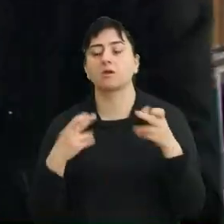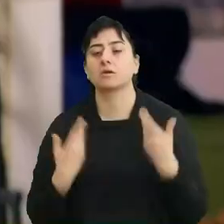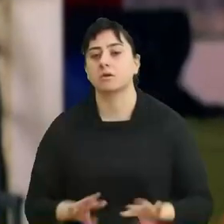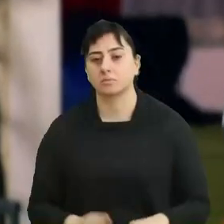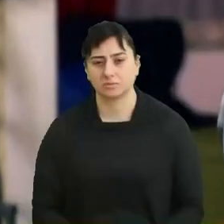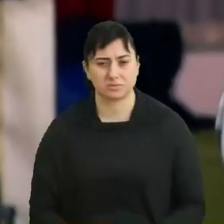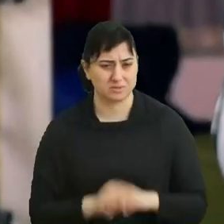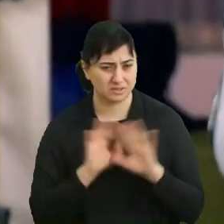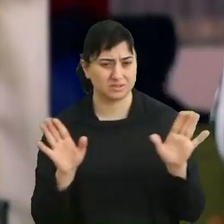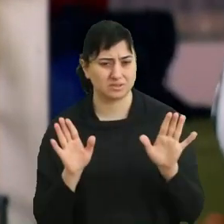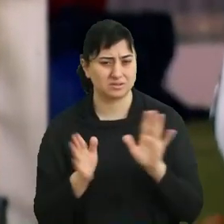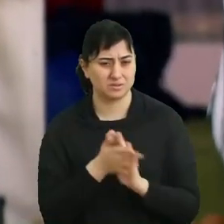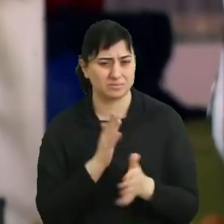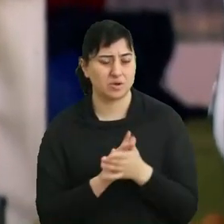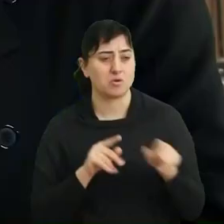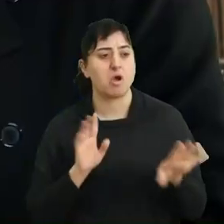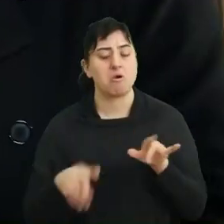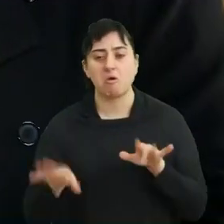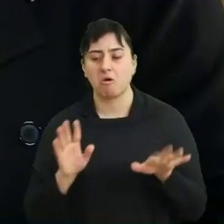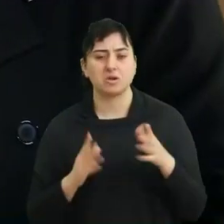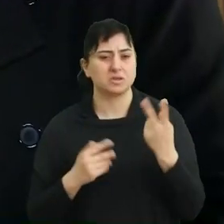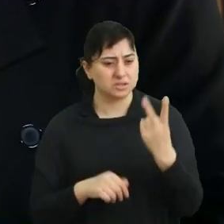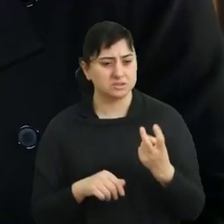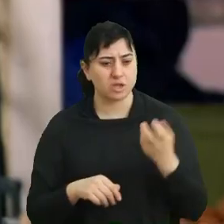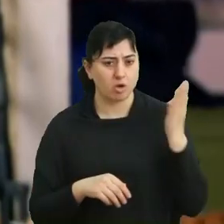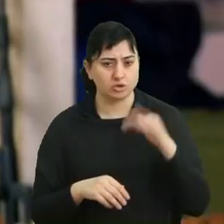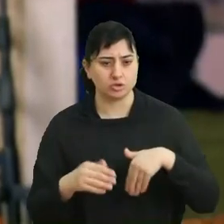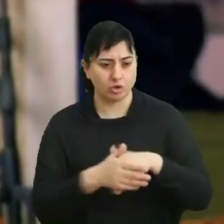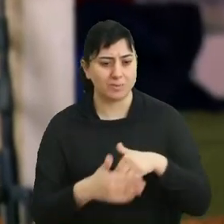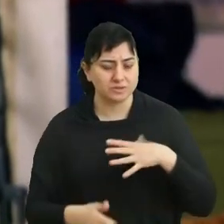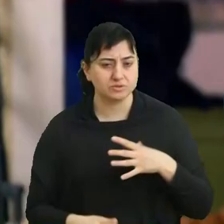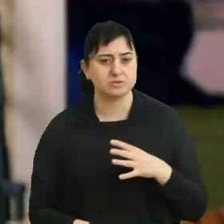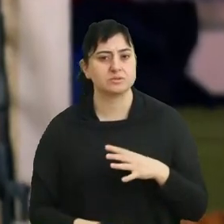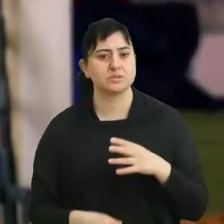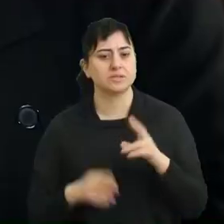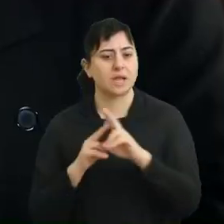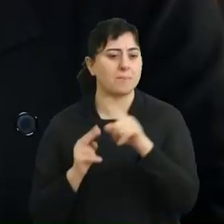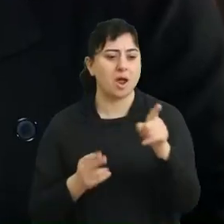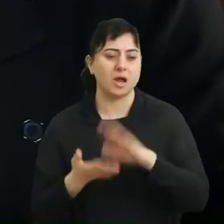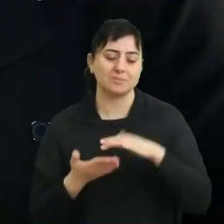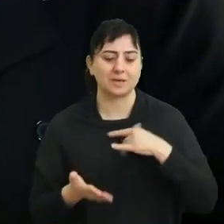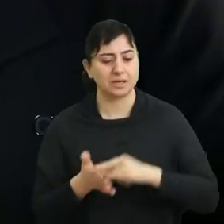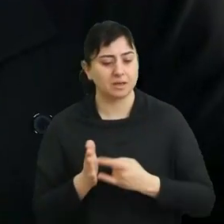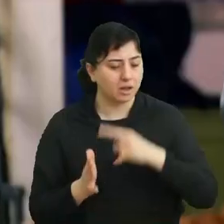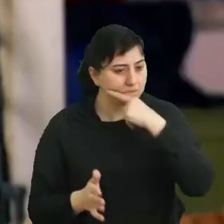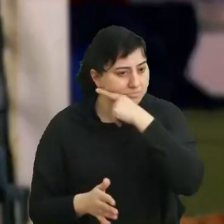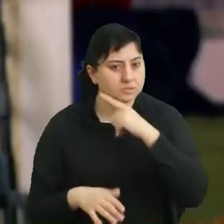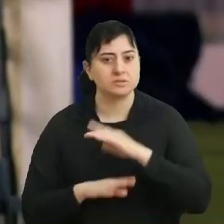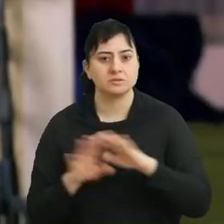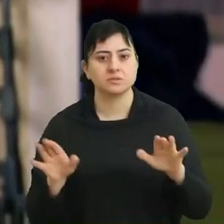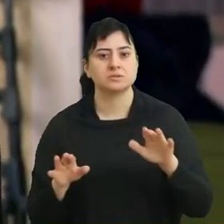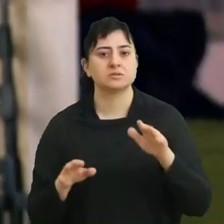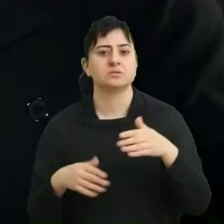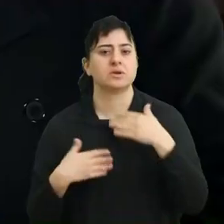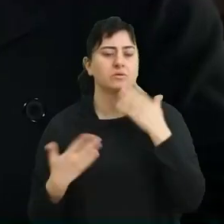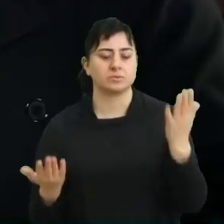kandırmak. Aa, yeter ama ya. Yok, o yok bu. İki saat önce sizi kovmamı istediler. Kerem Bey'in arkadaşıymışsınız, idare ettim. Anneniz ayrı,